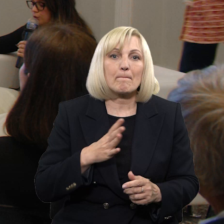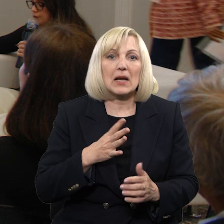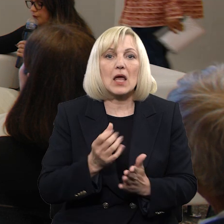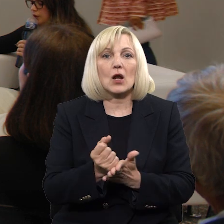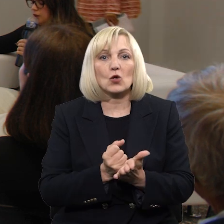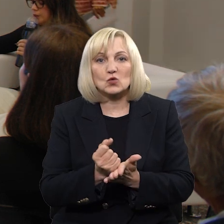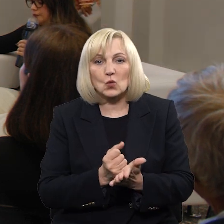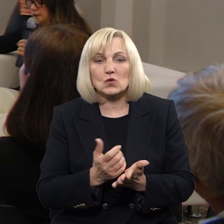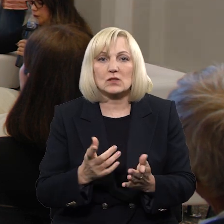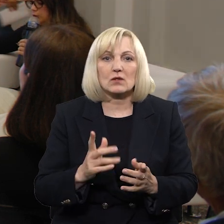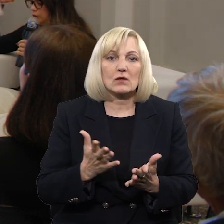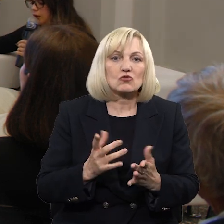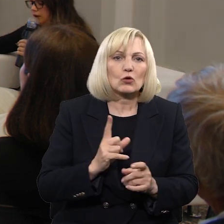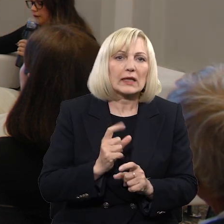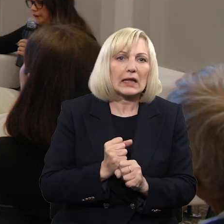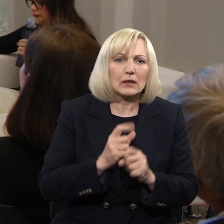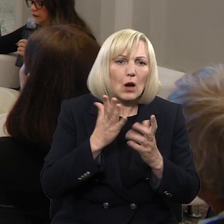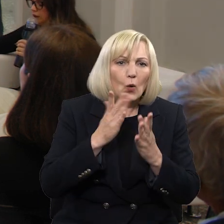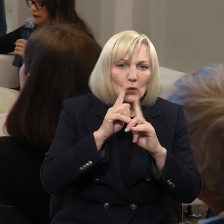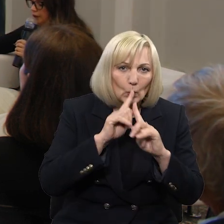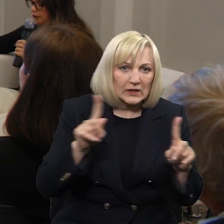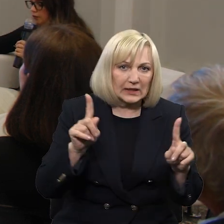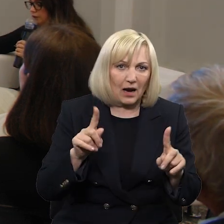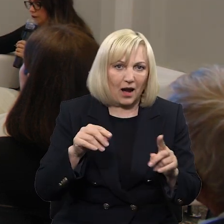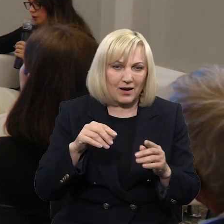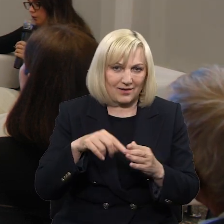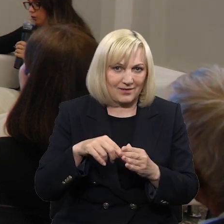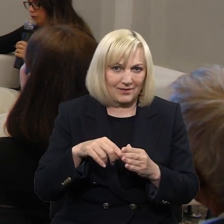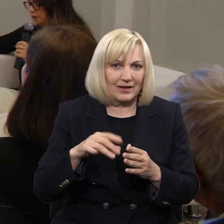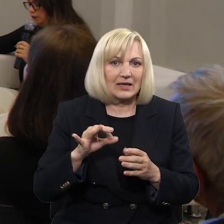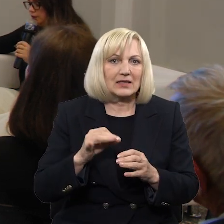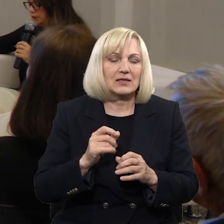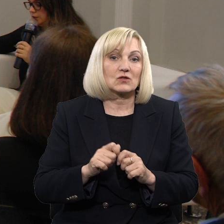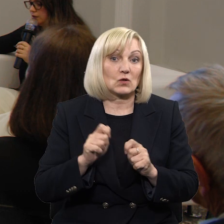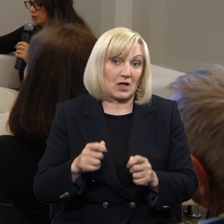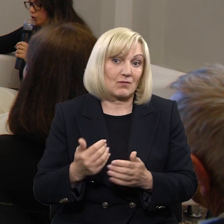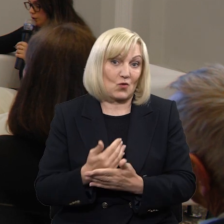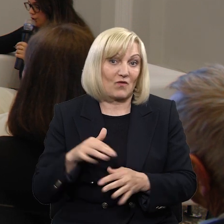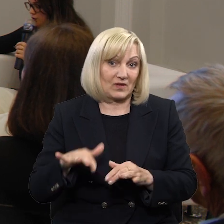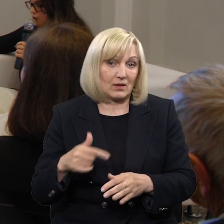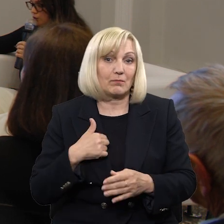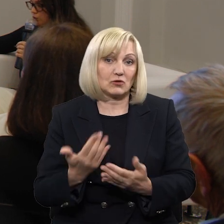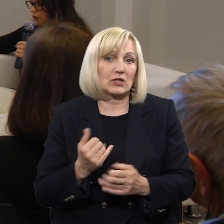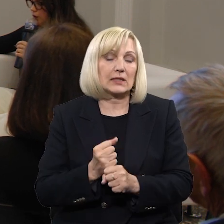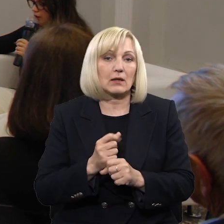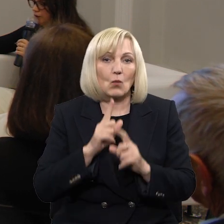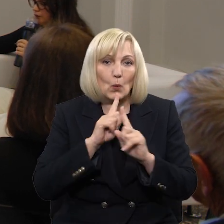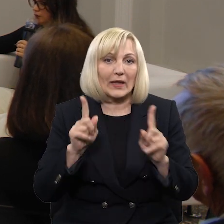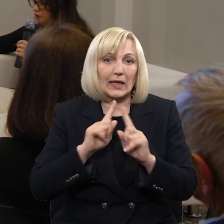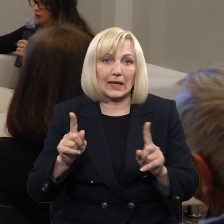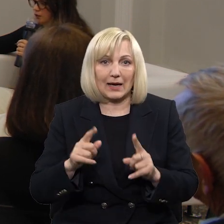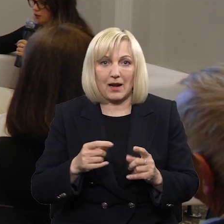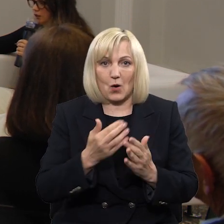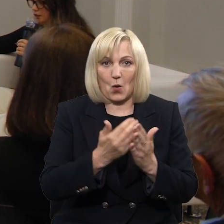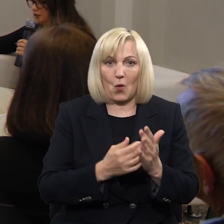хватало ресурсов производить какое-то уникальный контент и созданием нового дела Это стало возможным сейчас производим уникальный